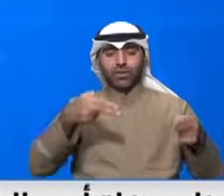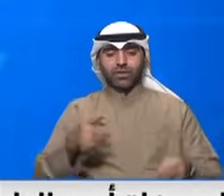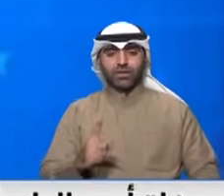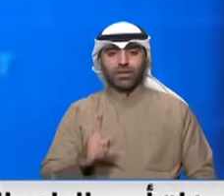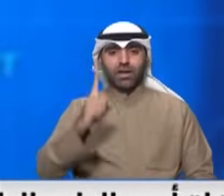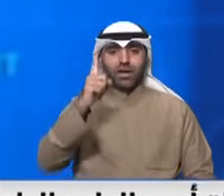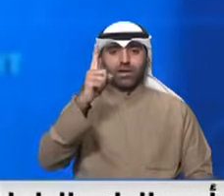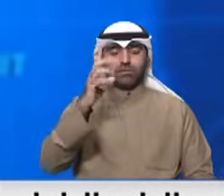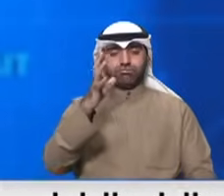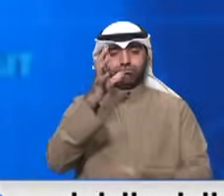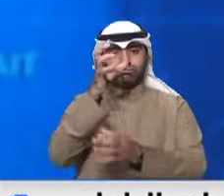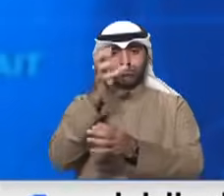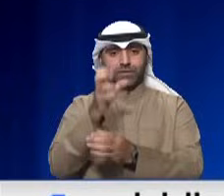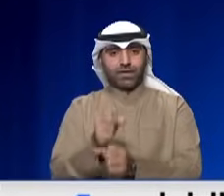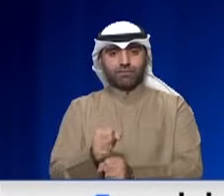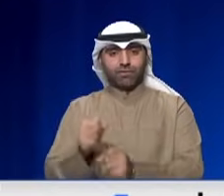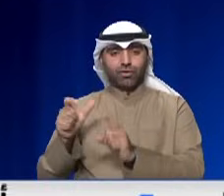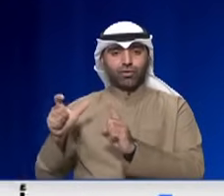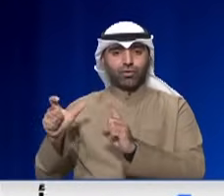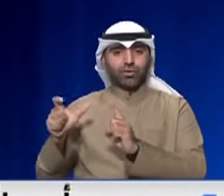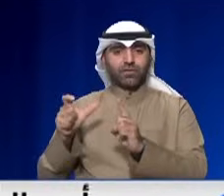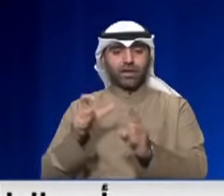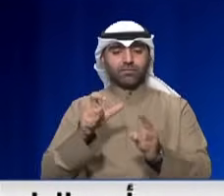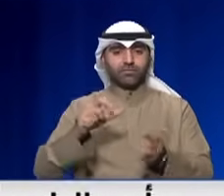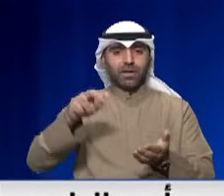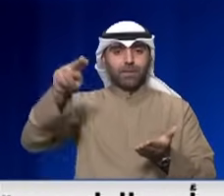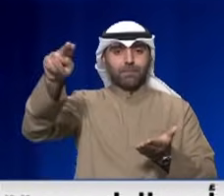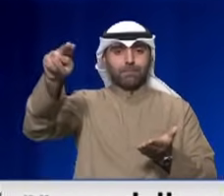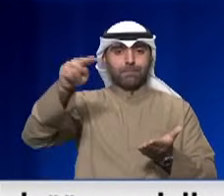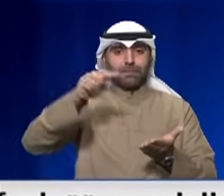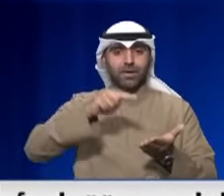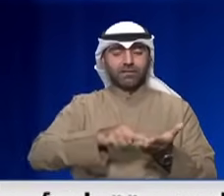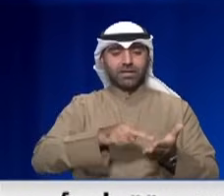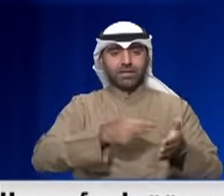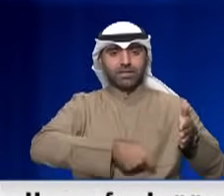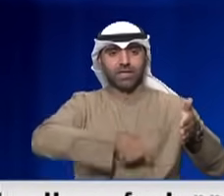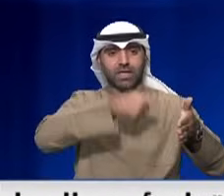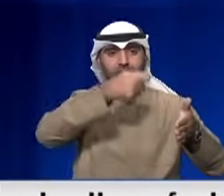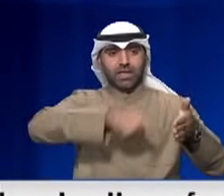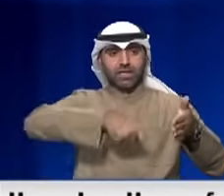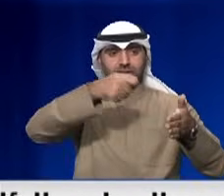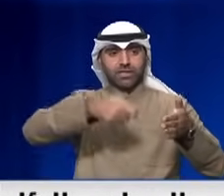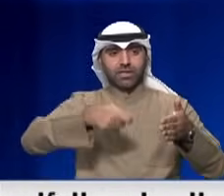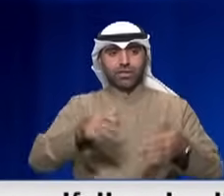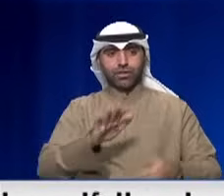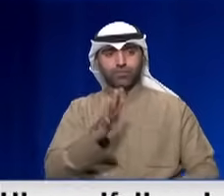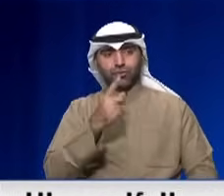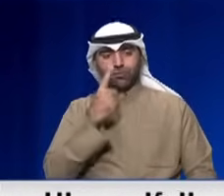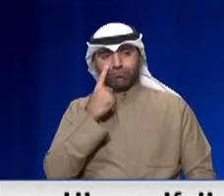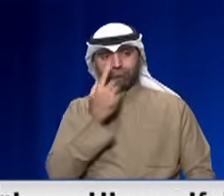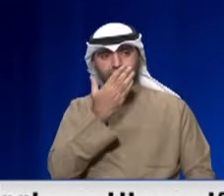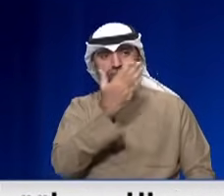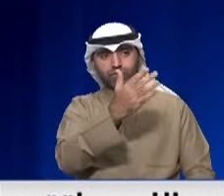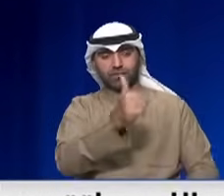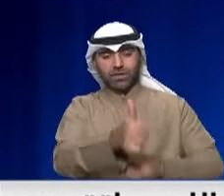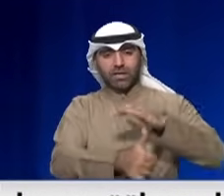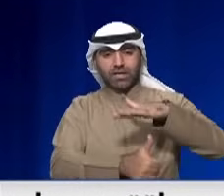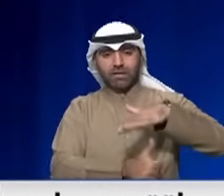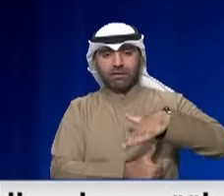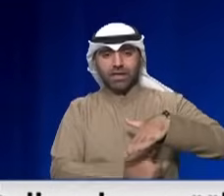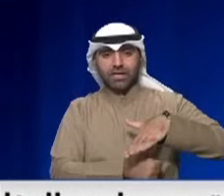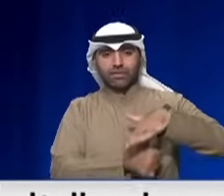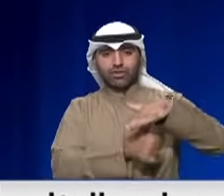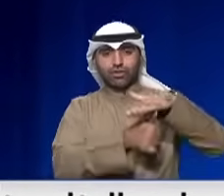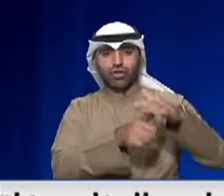حفظه الله ورعاه برقيه تعزيه من سماحه ايه الله السيد علي الحسين السيستاني في